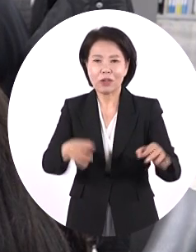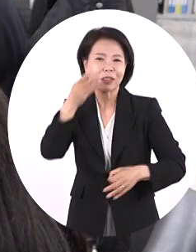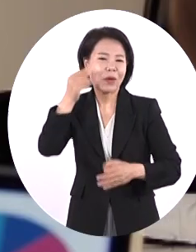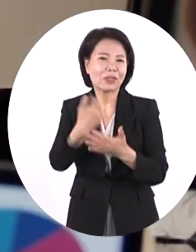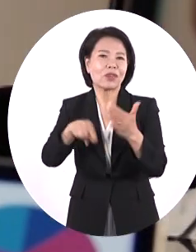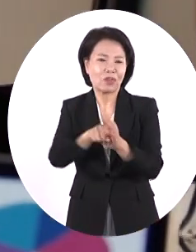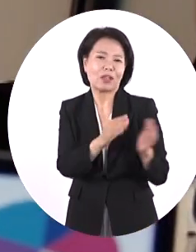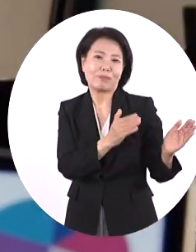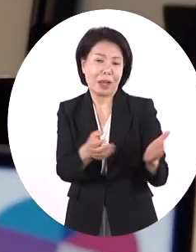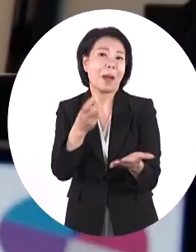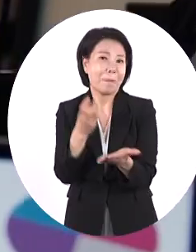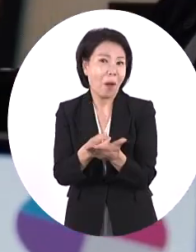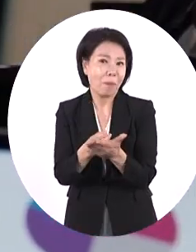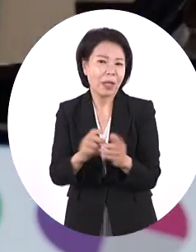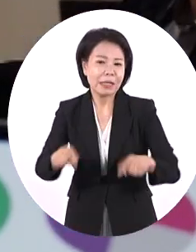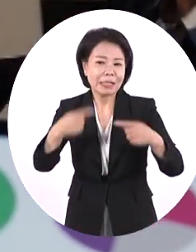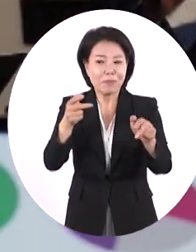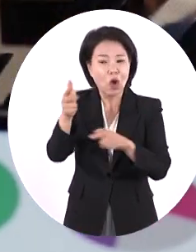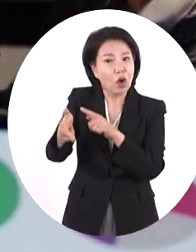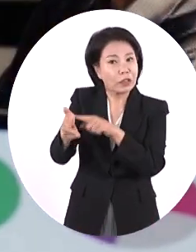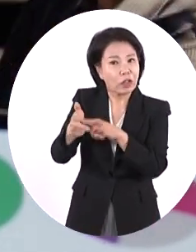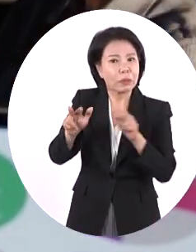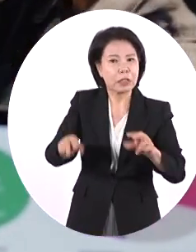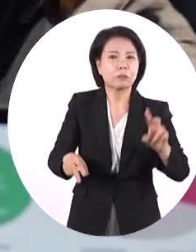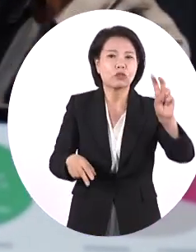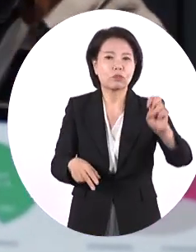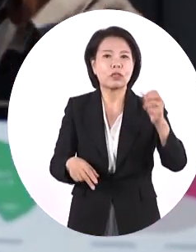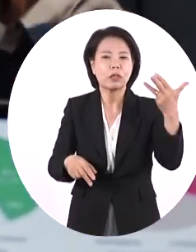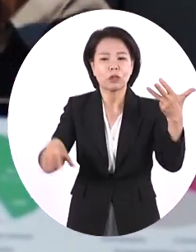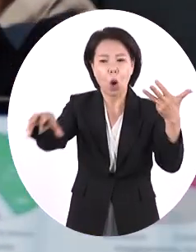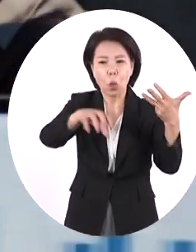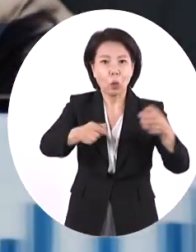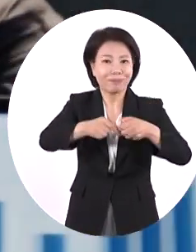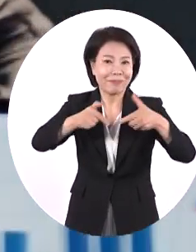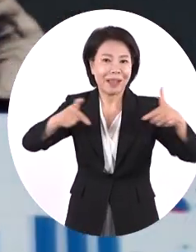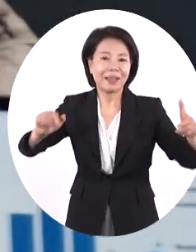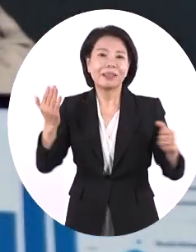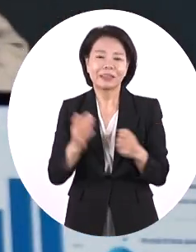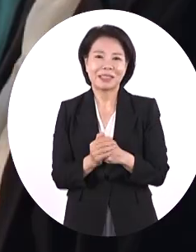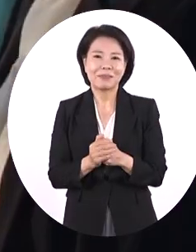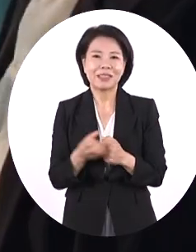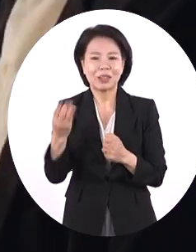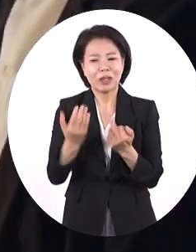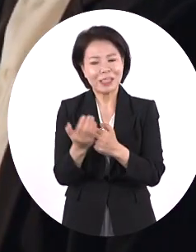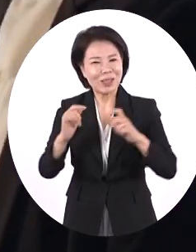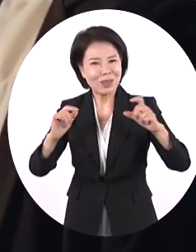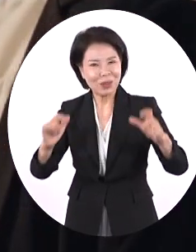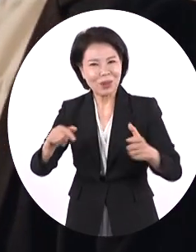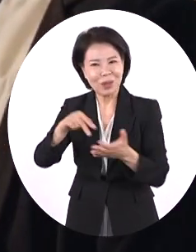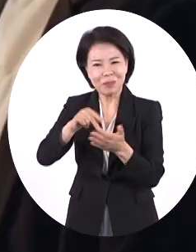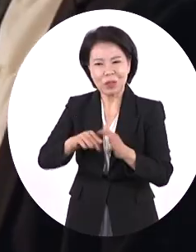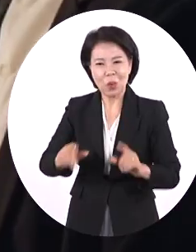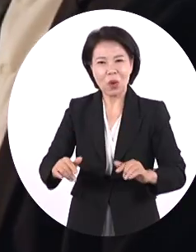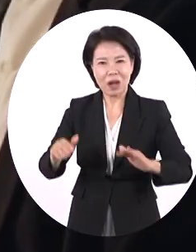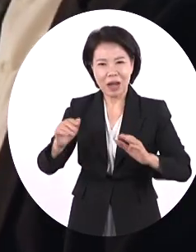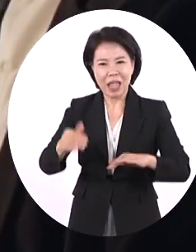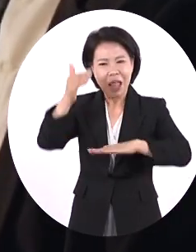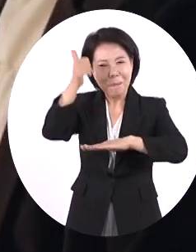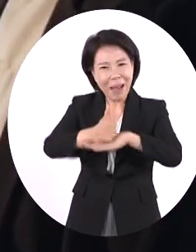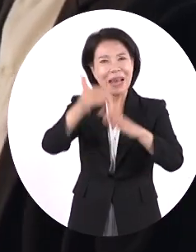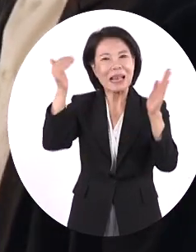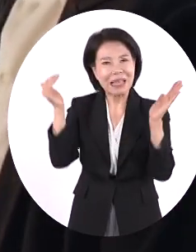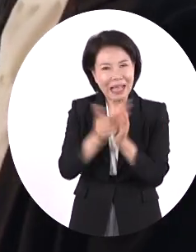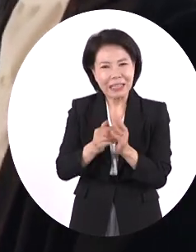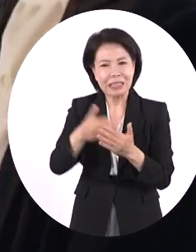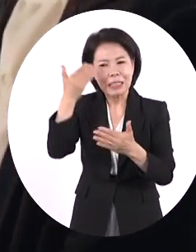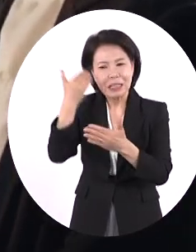위해 마련된 제도로 참여 기업은 현재 28곳으로 늘어나는데요. 제주도는 올해 말까지